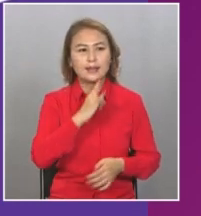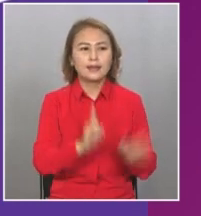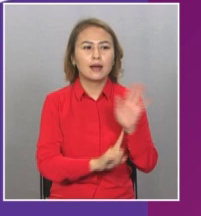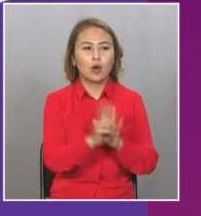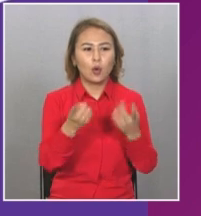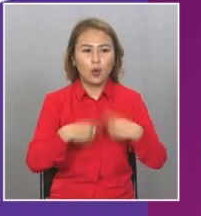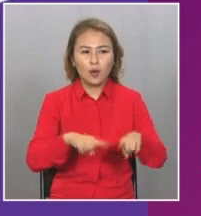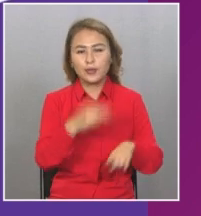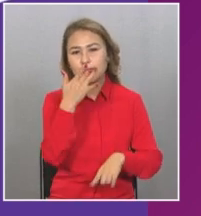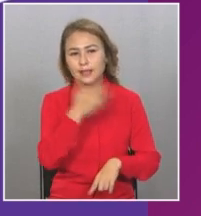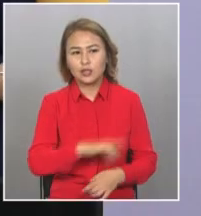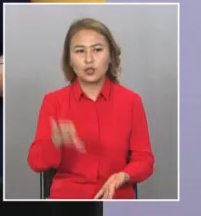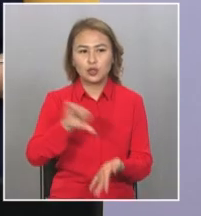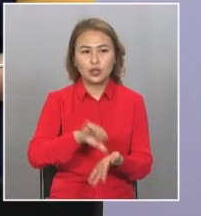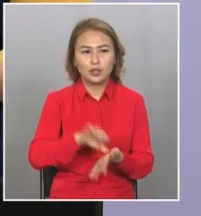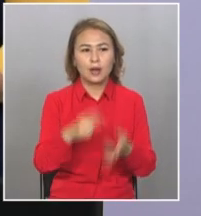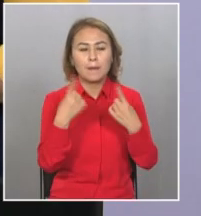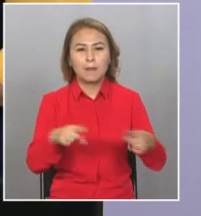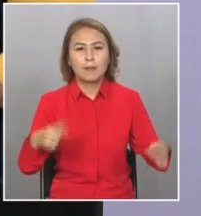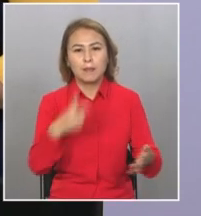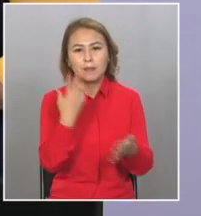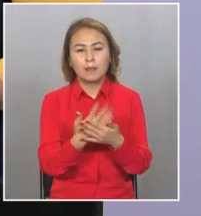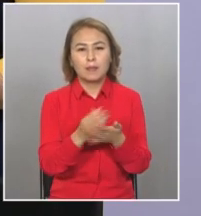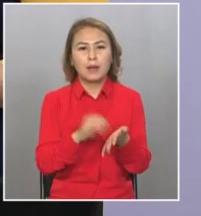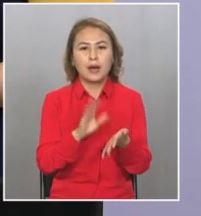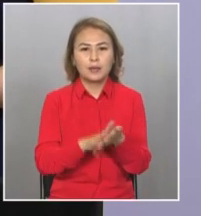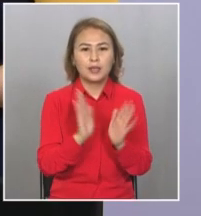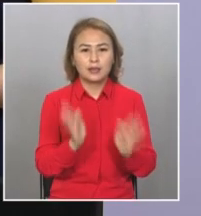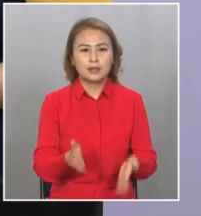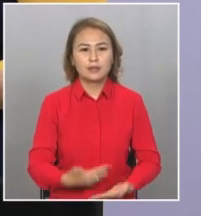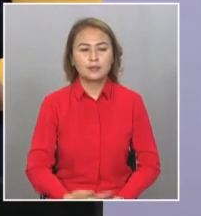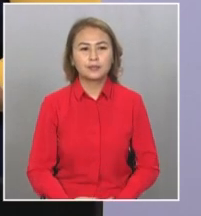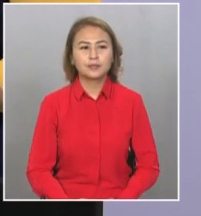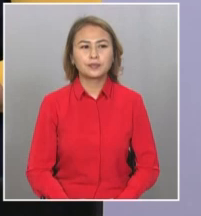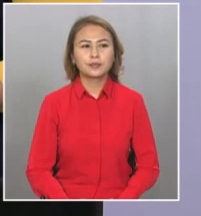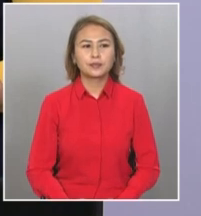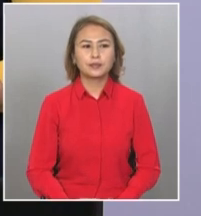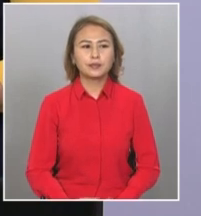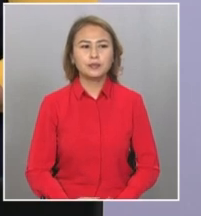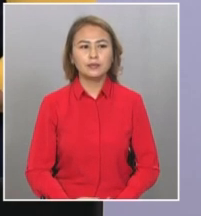басындағы Қазақстандағы қоғамдық саяси үрдістерге баға береміз.